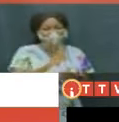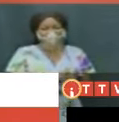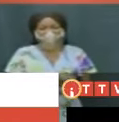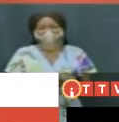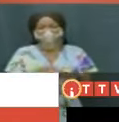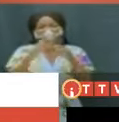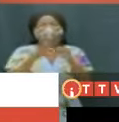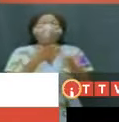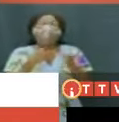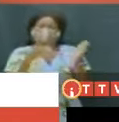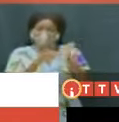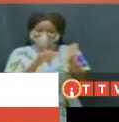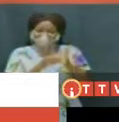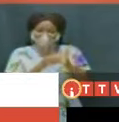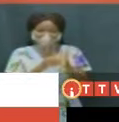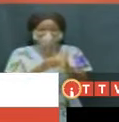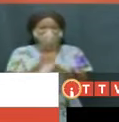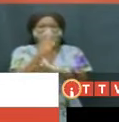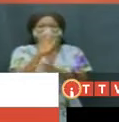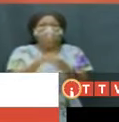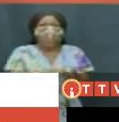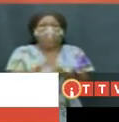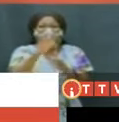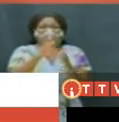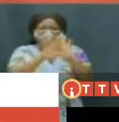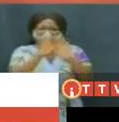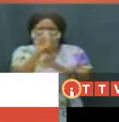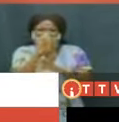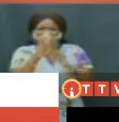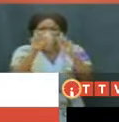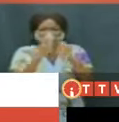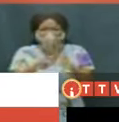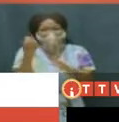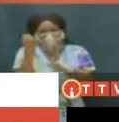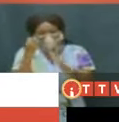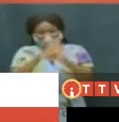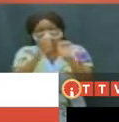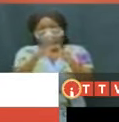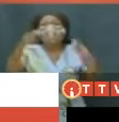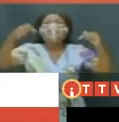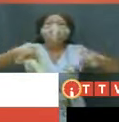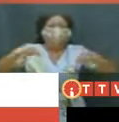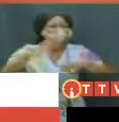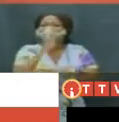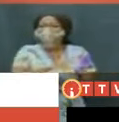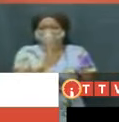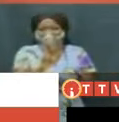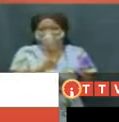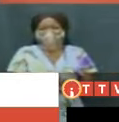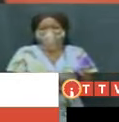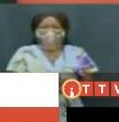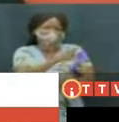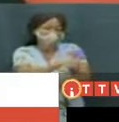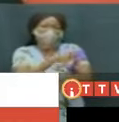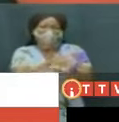coronavirus dakali mdziko momuno muzipatala mwalipobe ndithu anthu sinathe yayi ili momuno ndithu komanso china